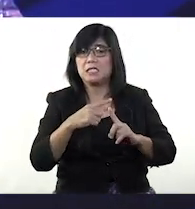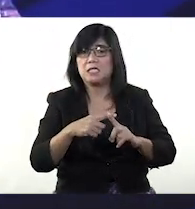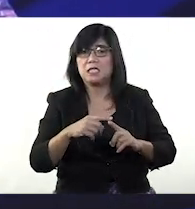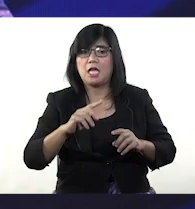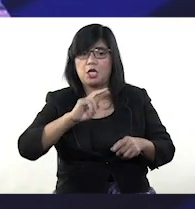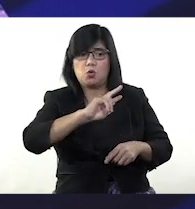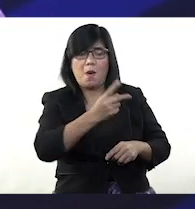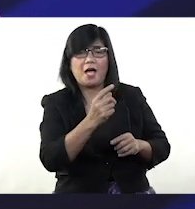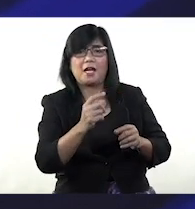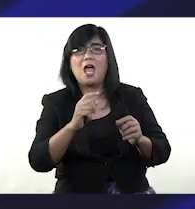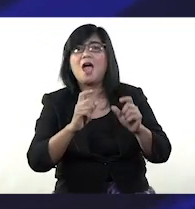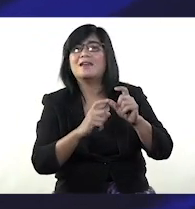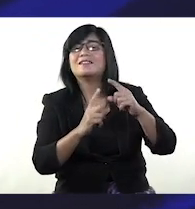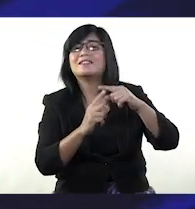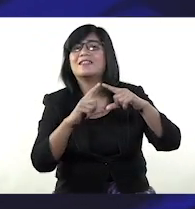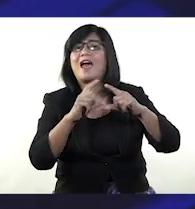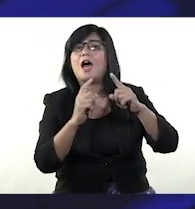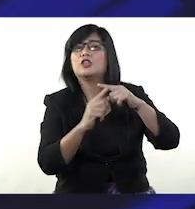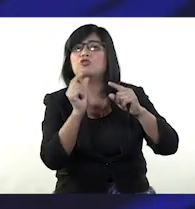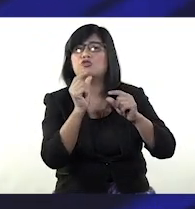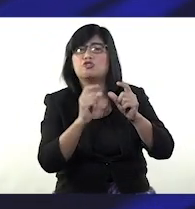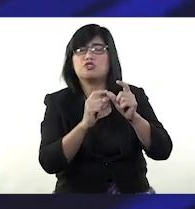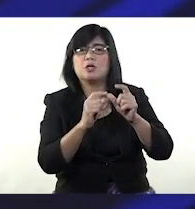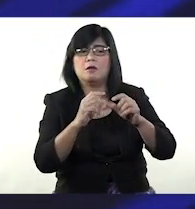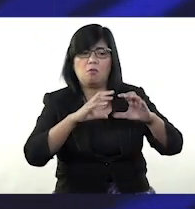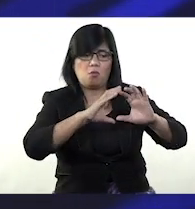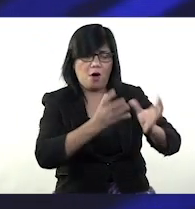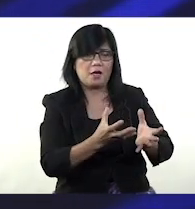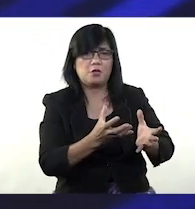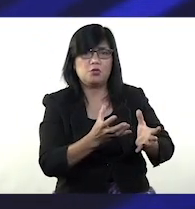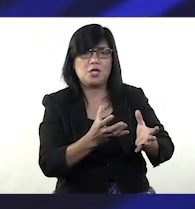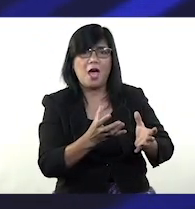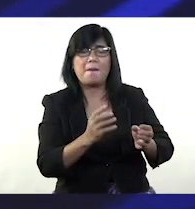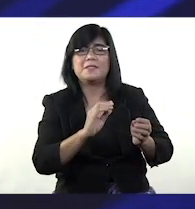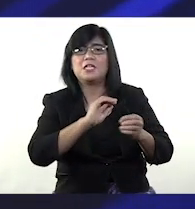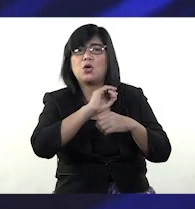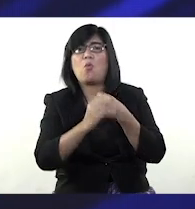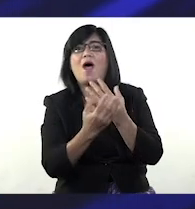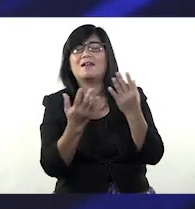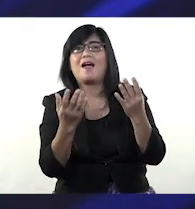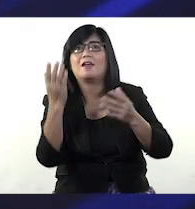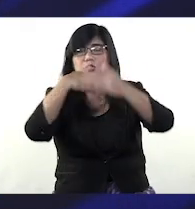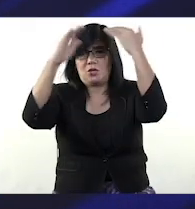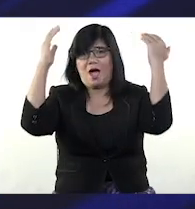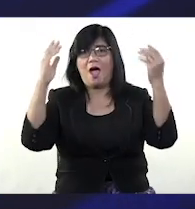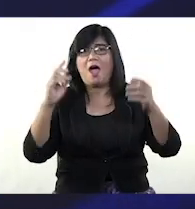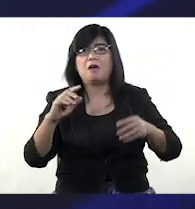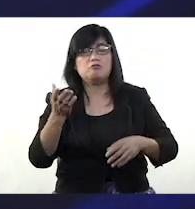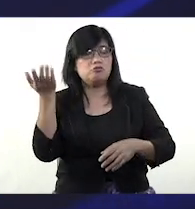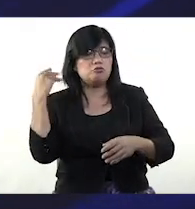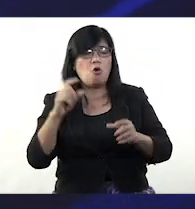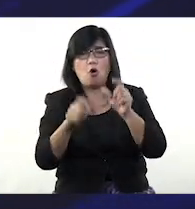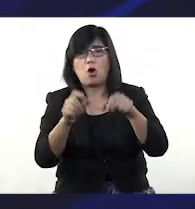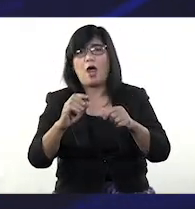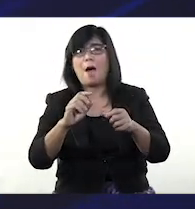Kewargaan nya dari warga negara dunia ini menjadi warga kerajaan sorga dari orang berdosa menjadi orang benar dari